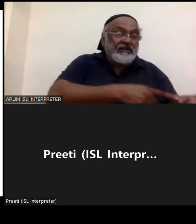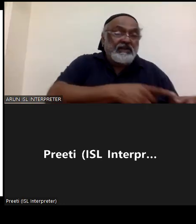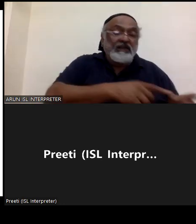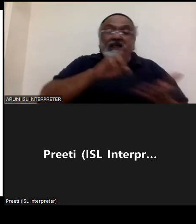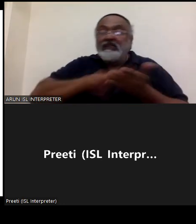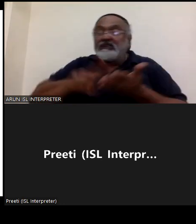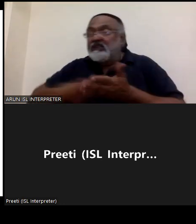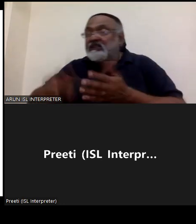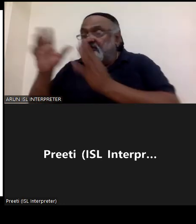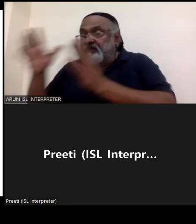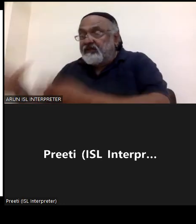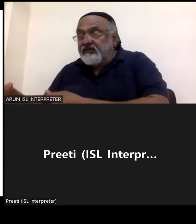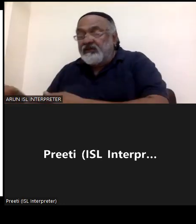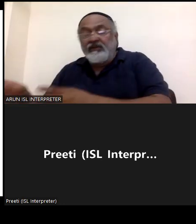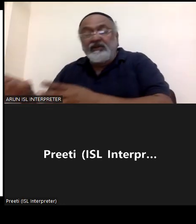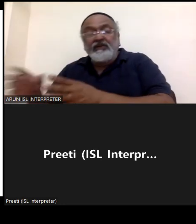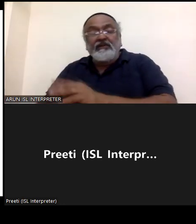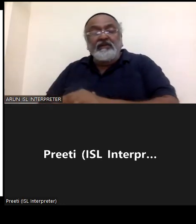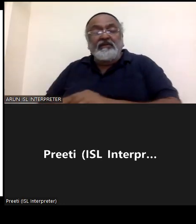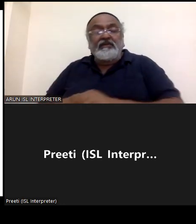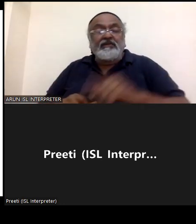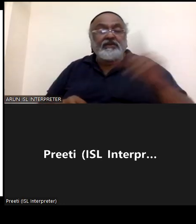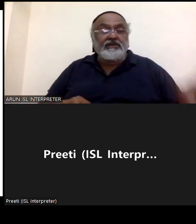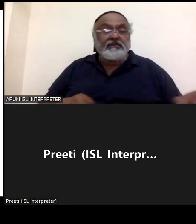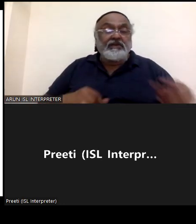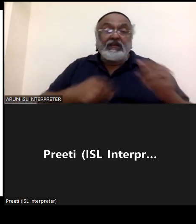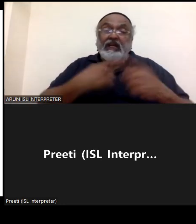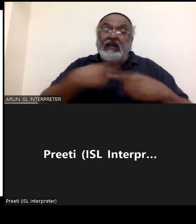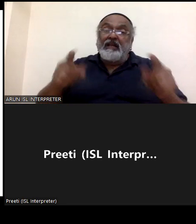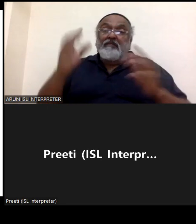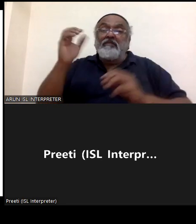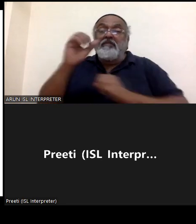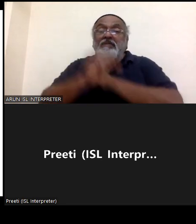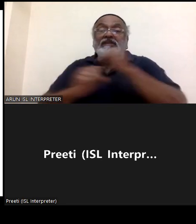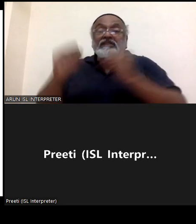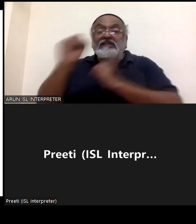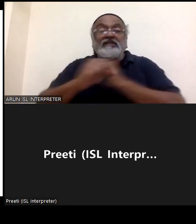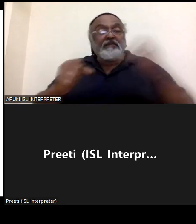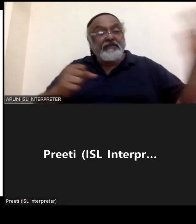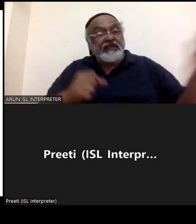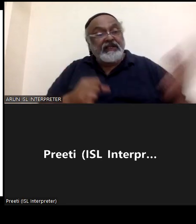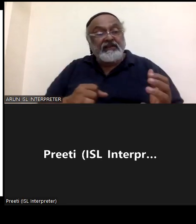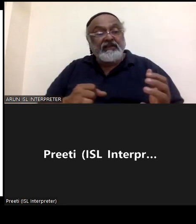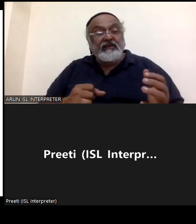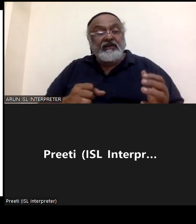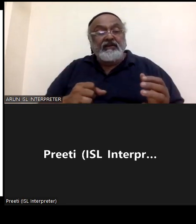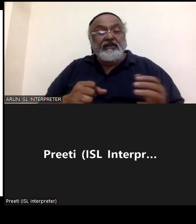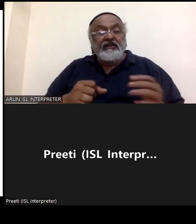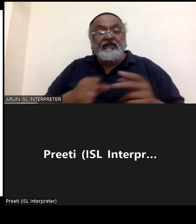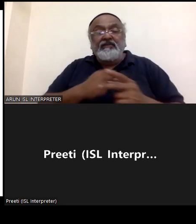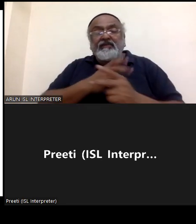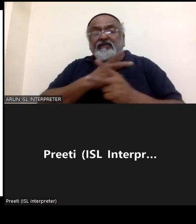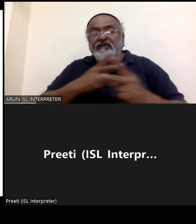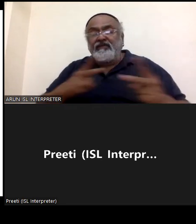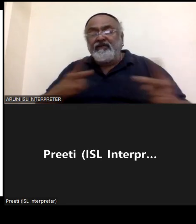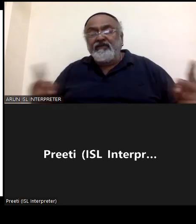एंड डेवलपमेंट डिपार्टमेंट बनाया, उसमें सही मशीन्स लाएं, उसमें सही तरीके से सभी मशीन्स को रखा, ये सब सब